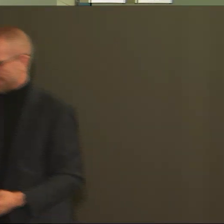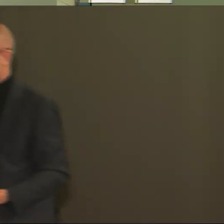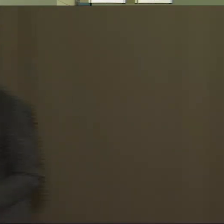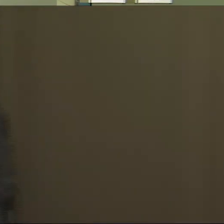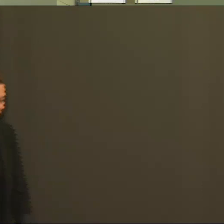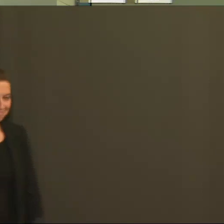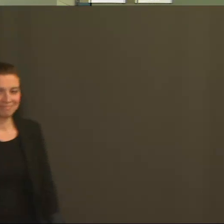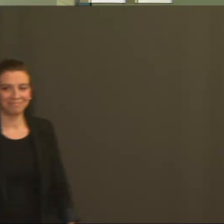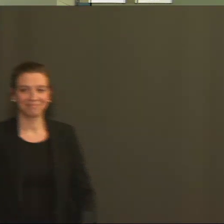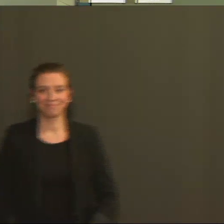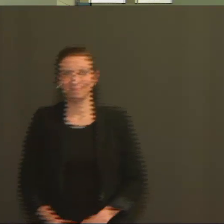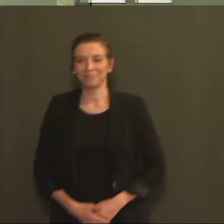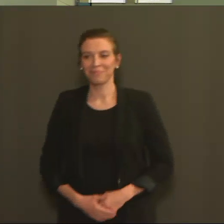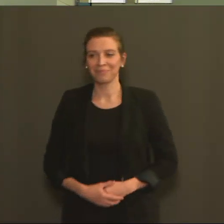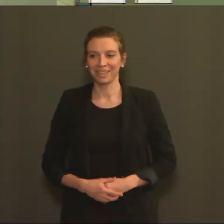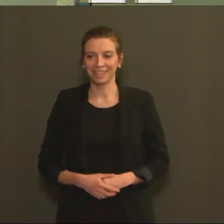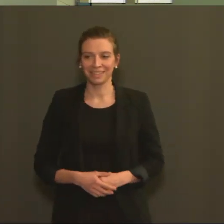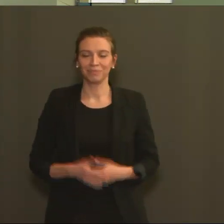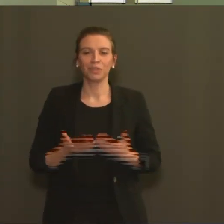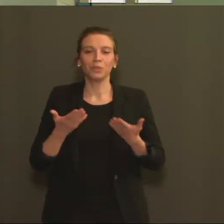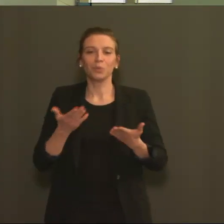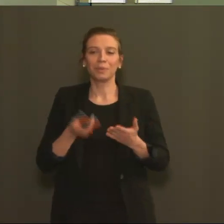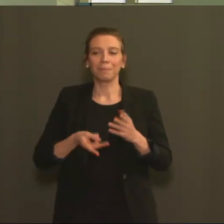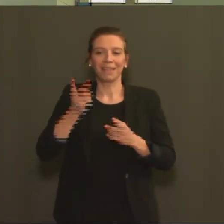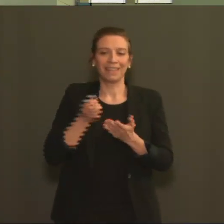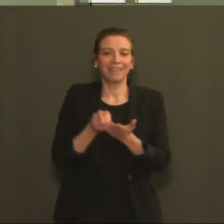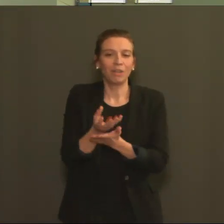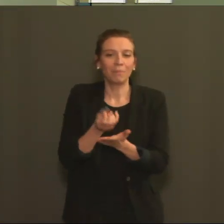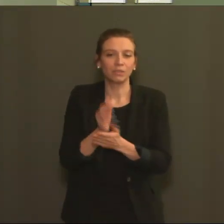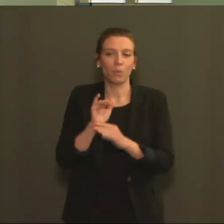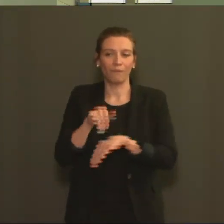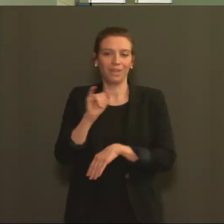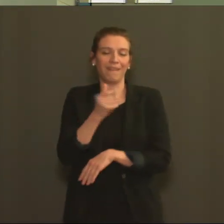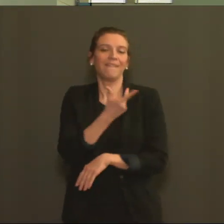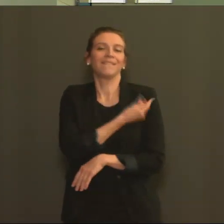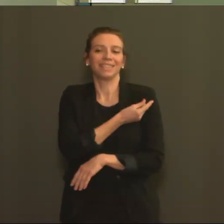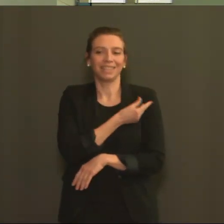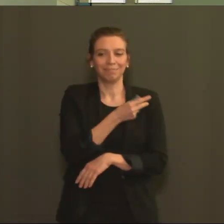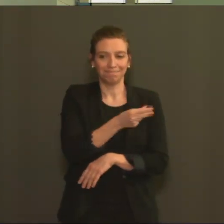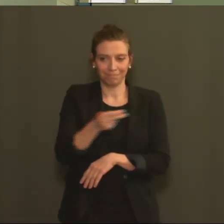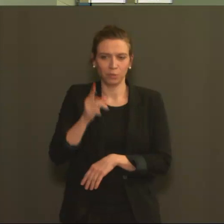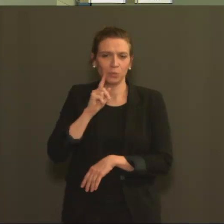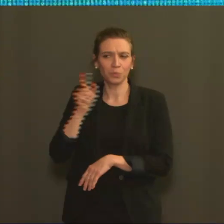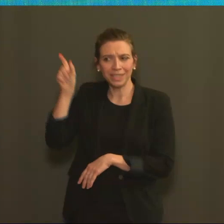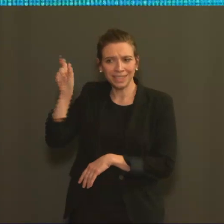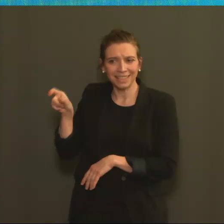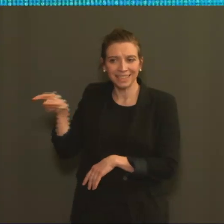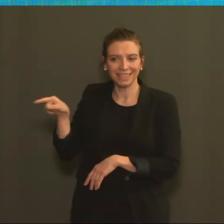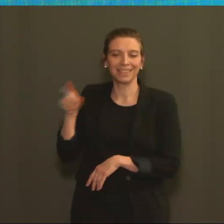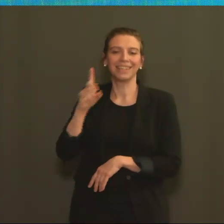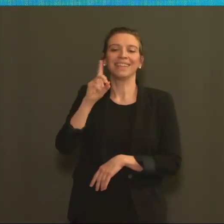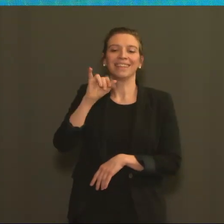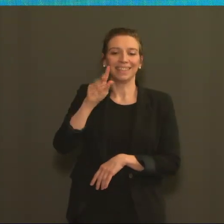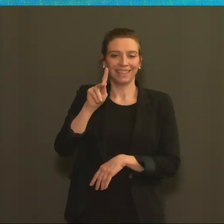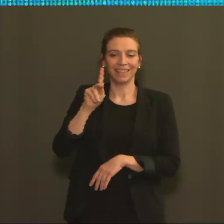voorzitter van de test voorselectie natie en je het woord dank u wel en goedemiddag